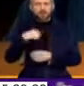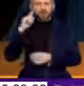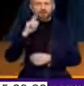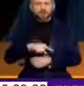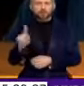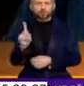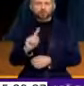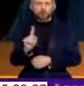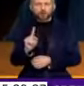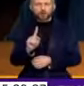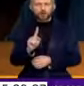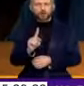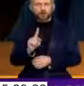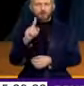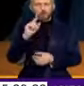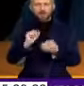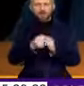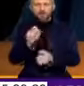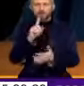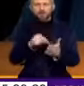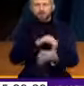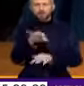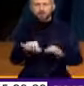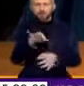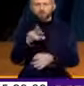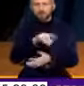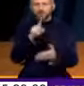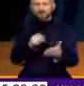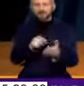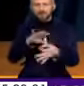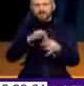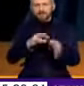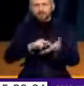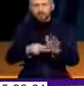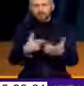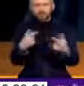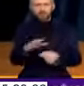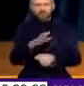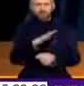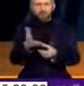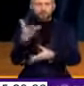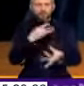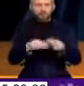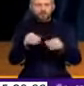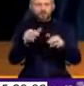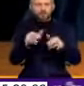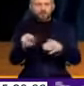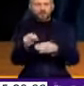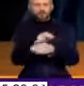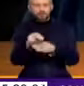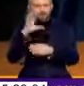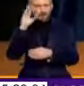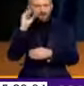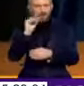що пам'ятаєте питання, проект о детальних планах, де була підроблена справа, виправлена